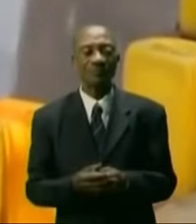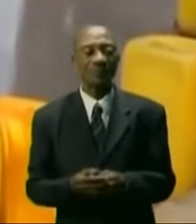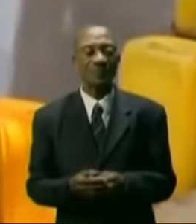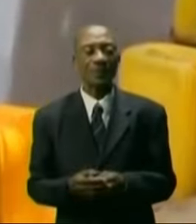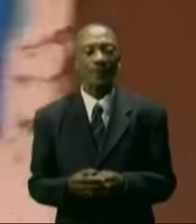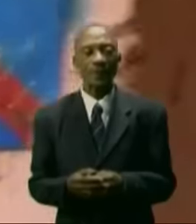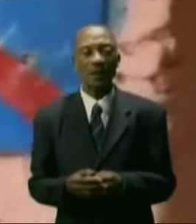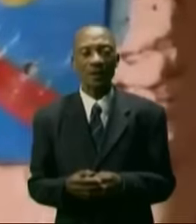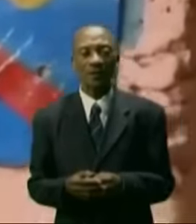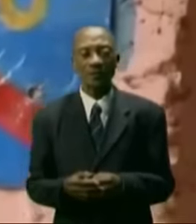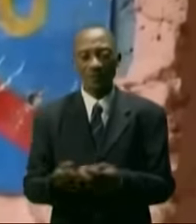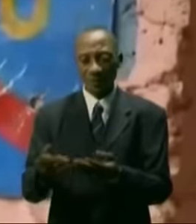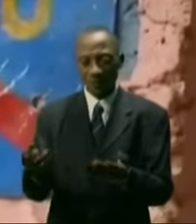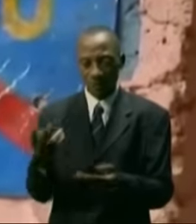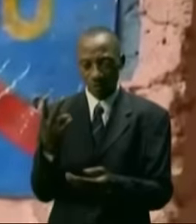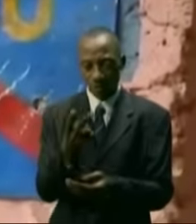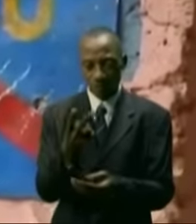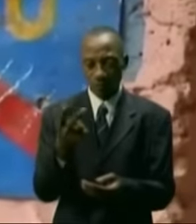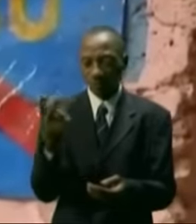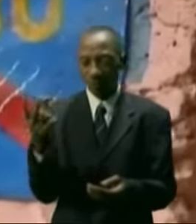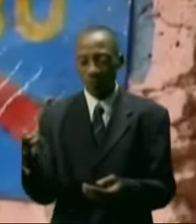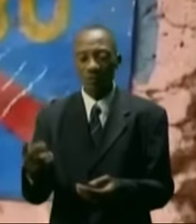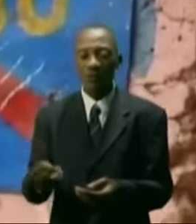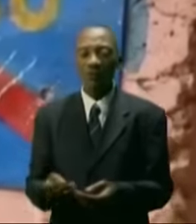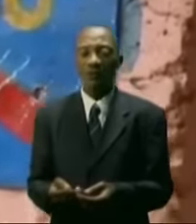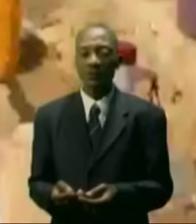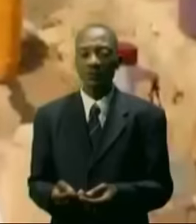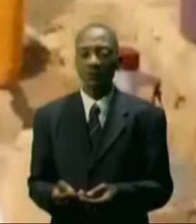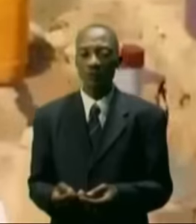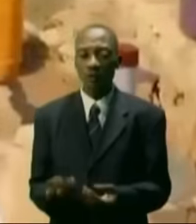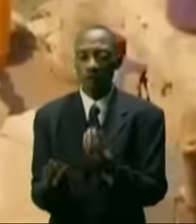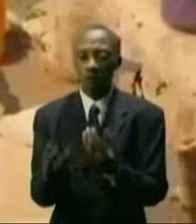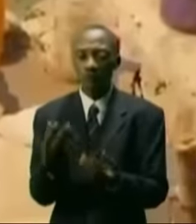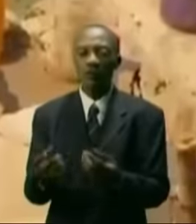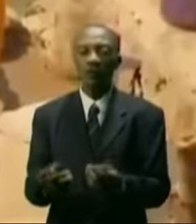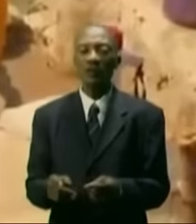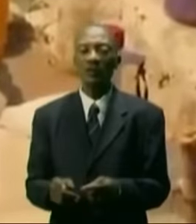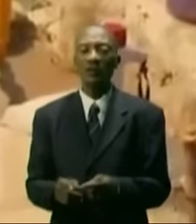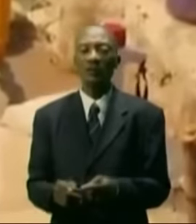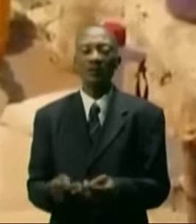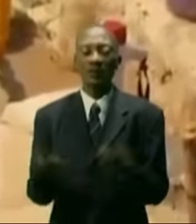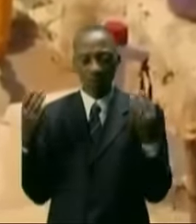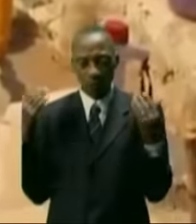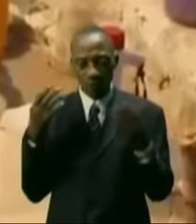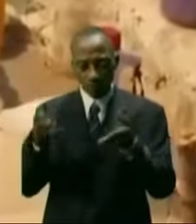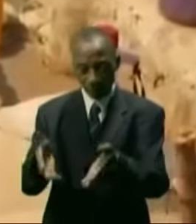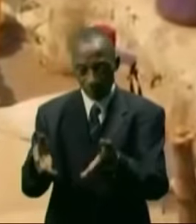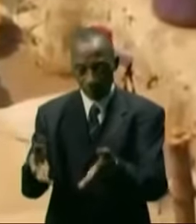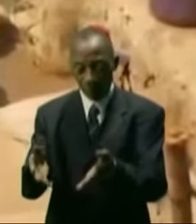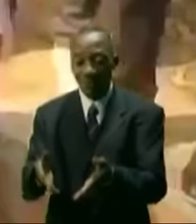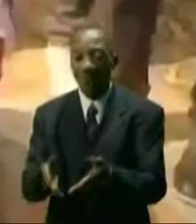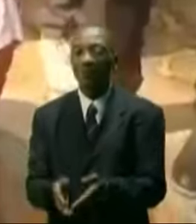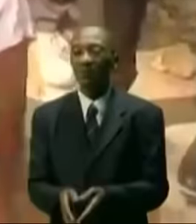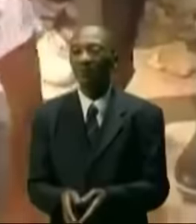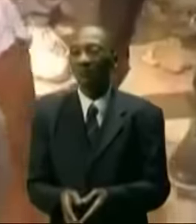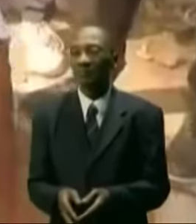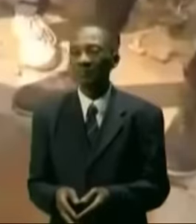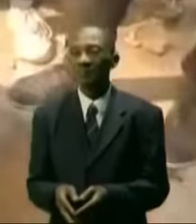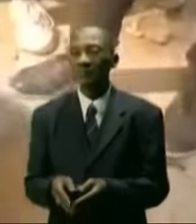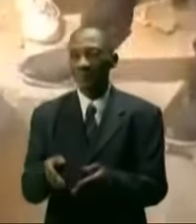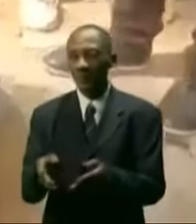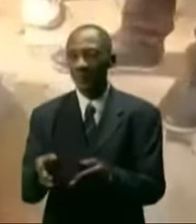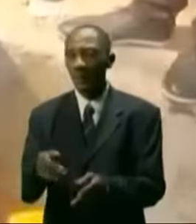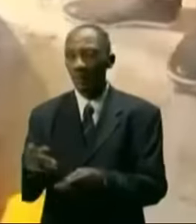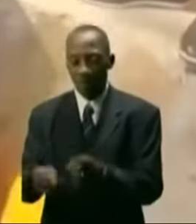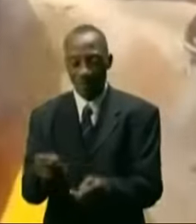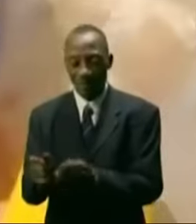situées l'une sur avenue Paul Akambou, cellule Mbongo-Kitani, et l'autre sur rue Dianonga, cellule